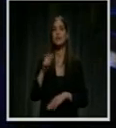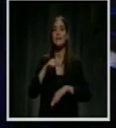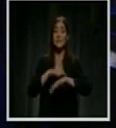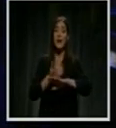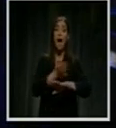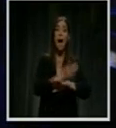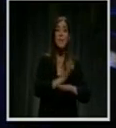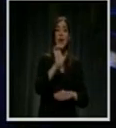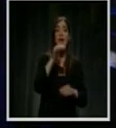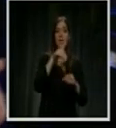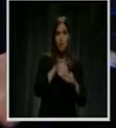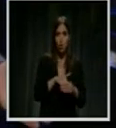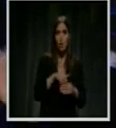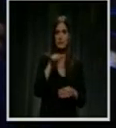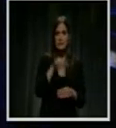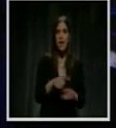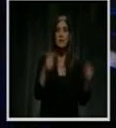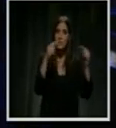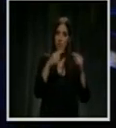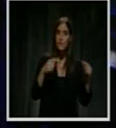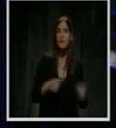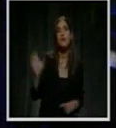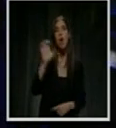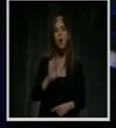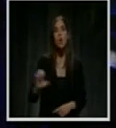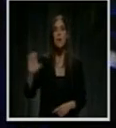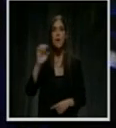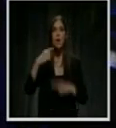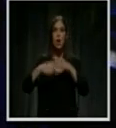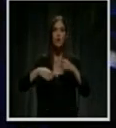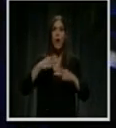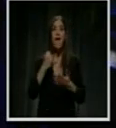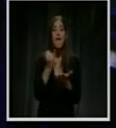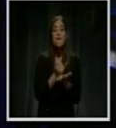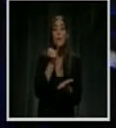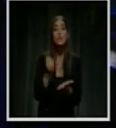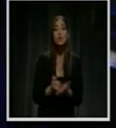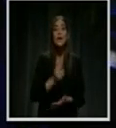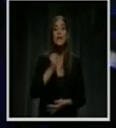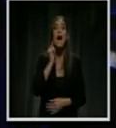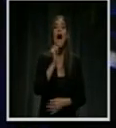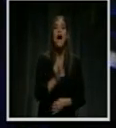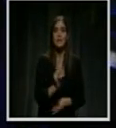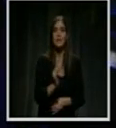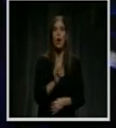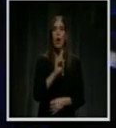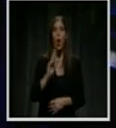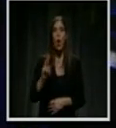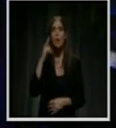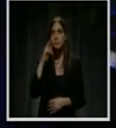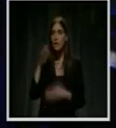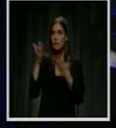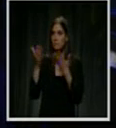li għandek fuq livell Ewropew hija il-miżinformazzjoni. U jkollok kap tal-Oppożizzjoni li waqt dibattitu ta' dan